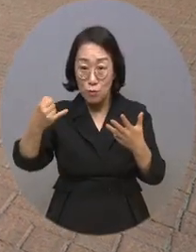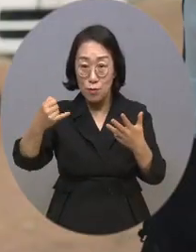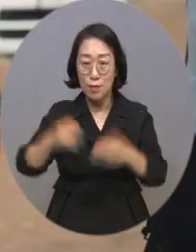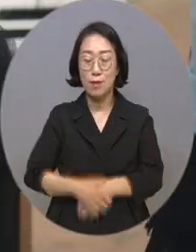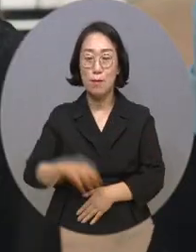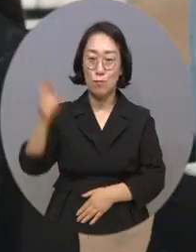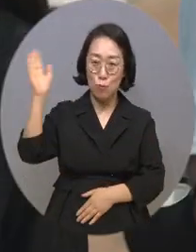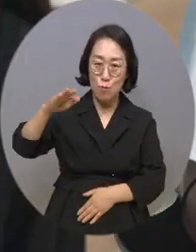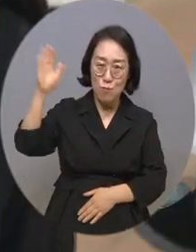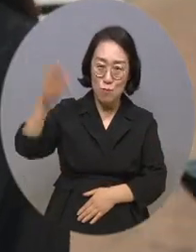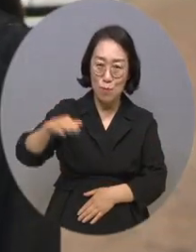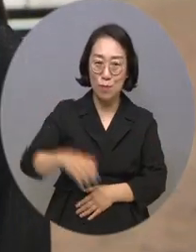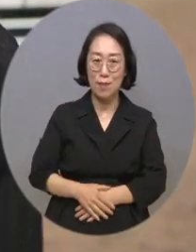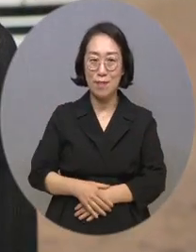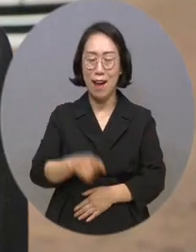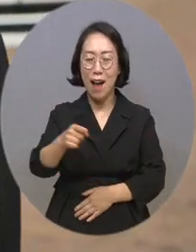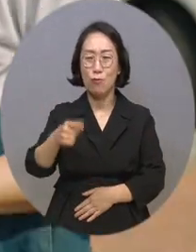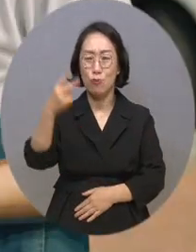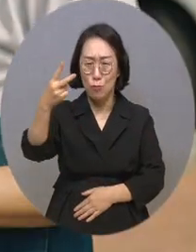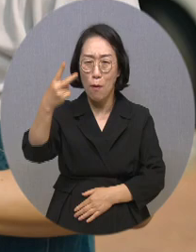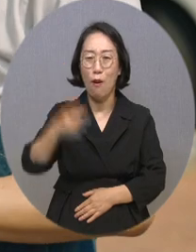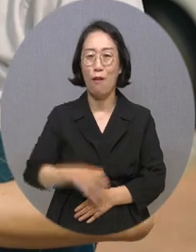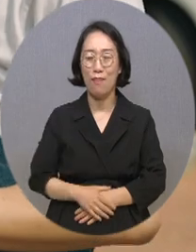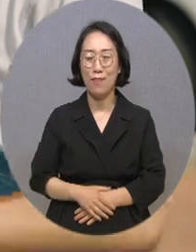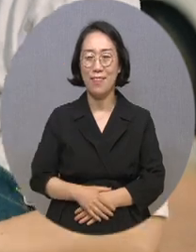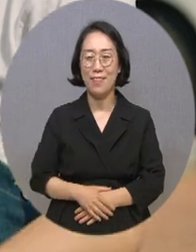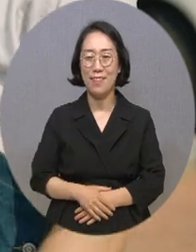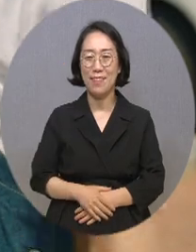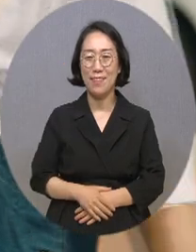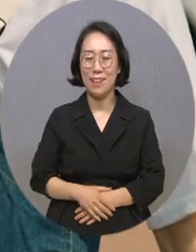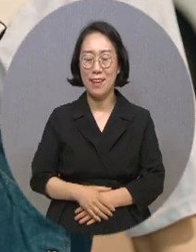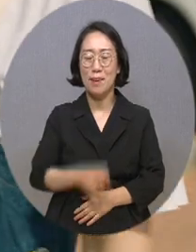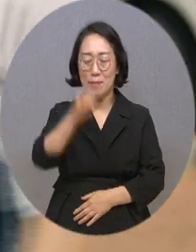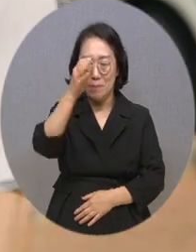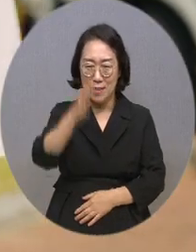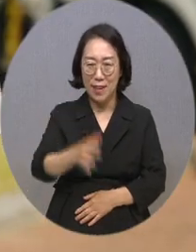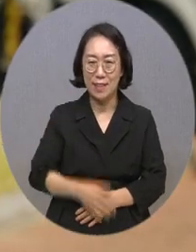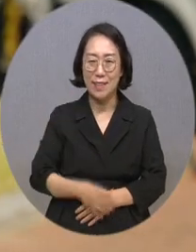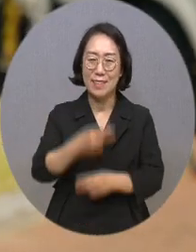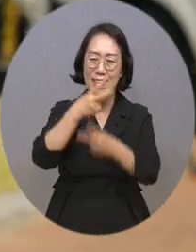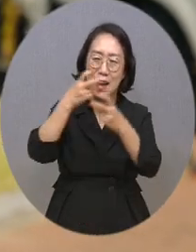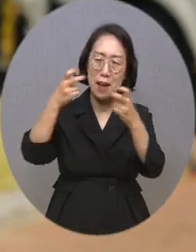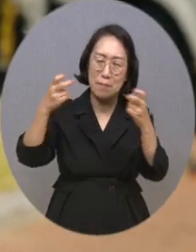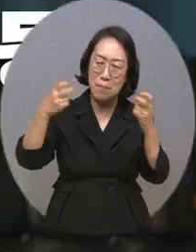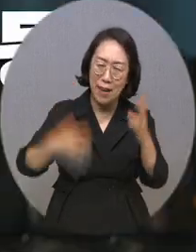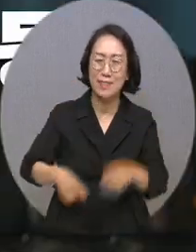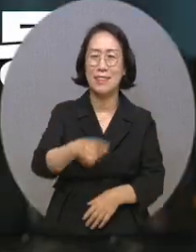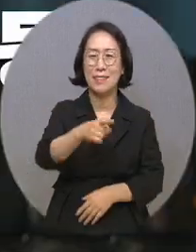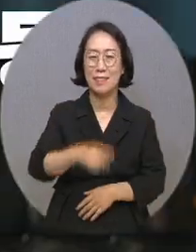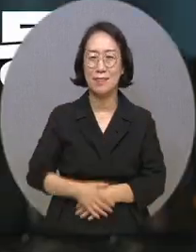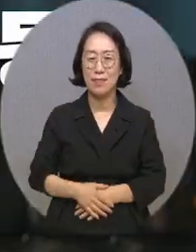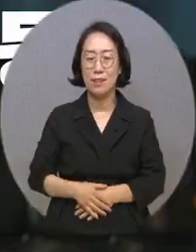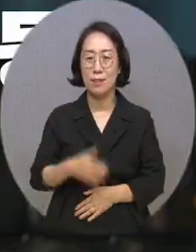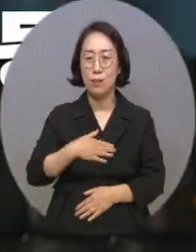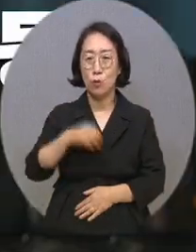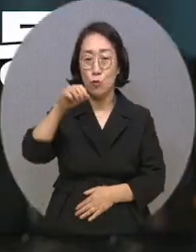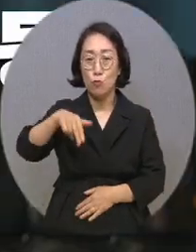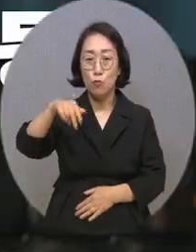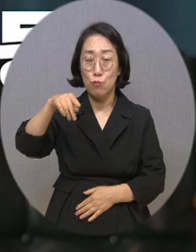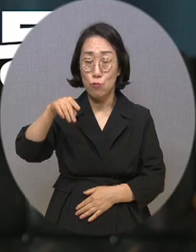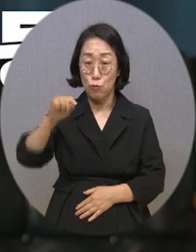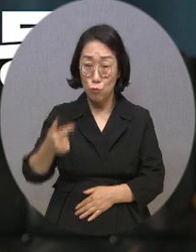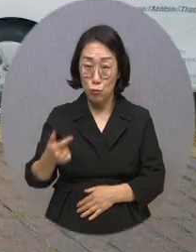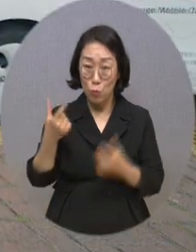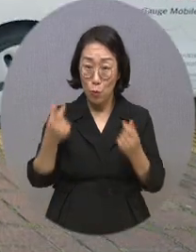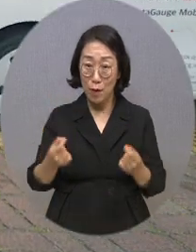무브! 아, 오빠 두 번! 두 번이라고 해요. 맞네. 죄송합니다. 아직 우준이 잠이 덜 깨가지고. 아니. 저도 우준이 오빠처럼 보이지